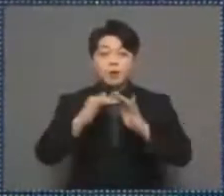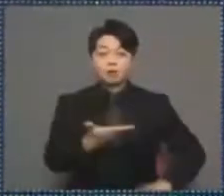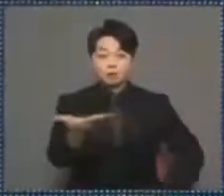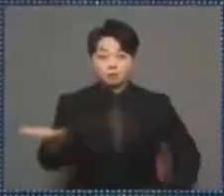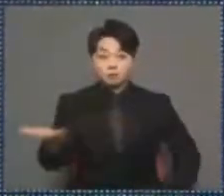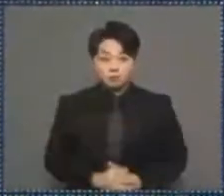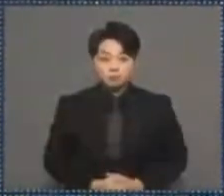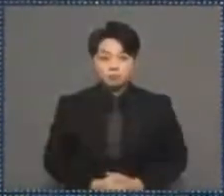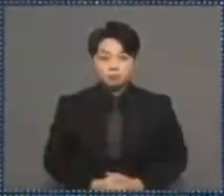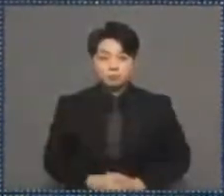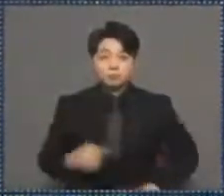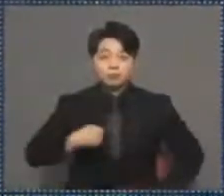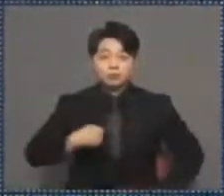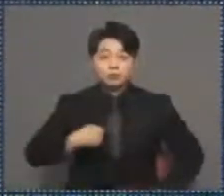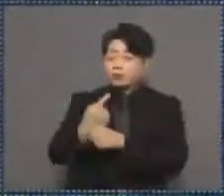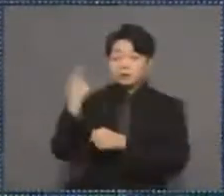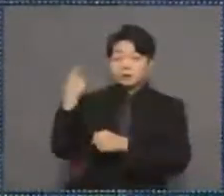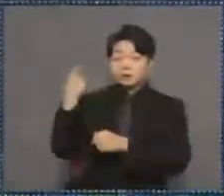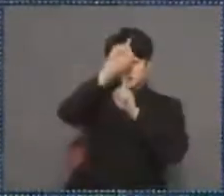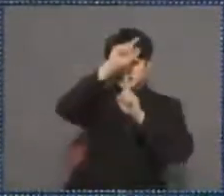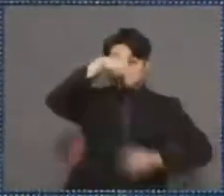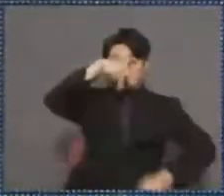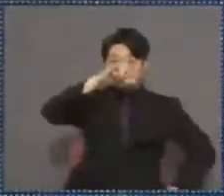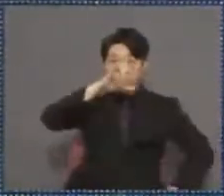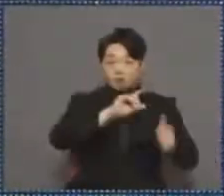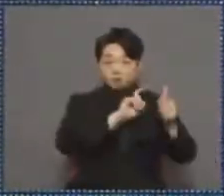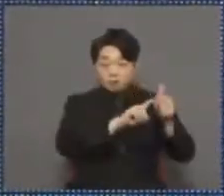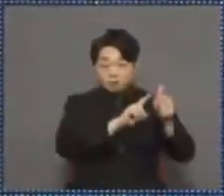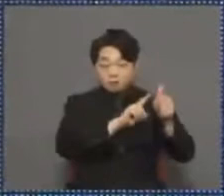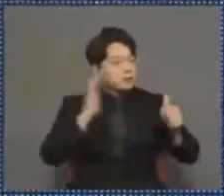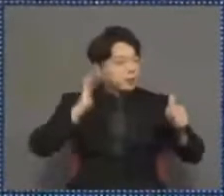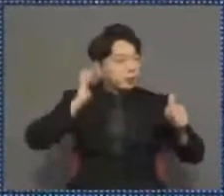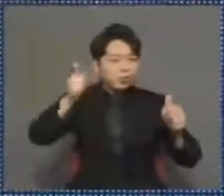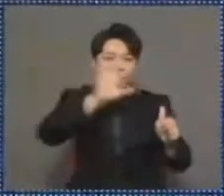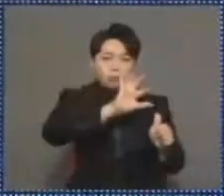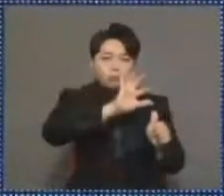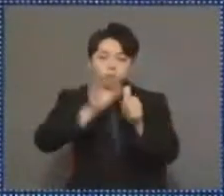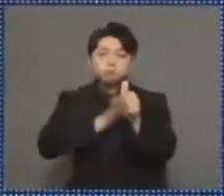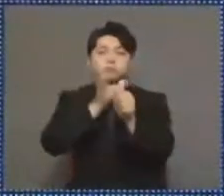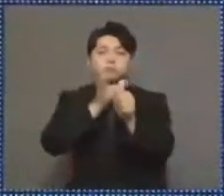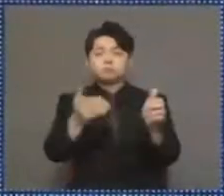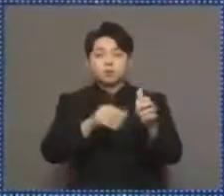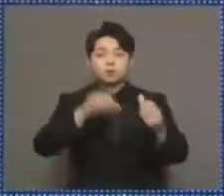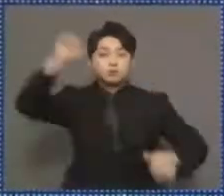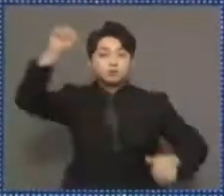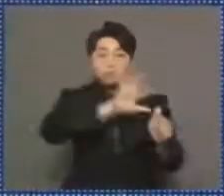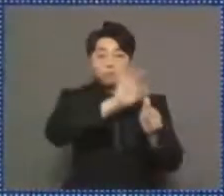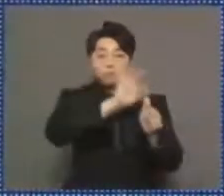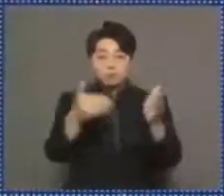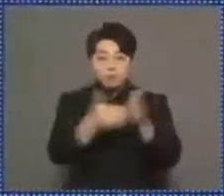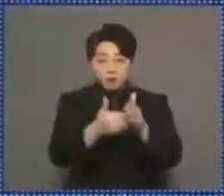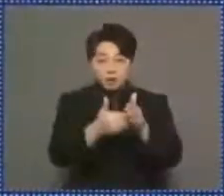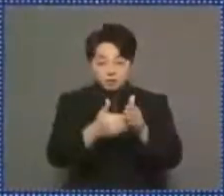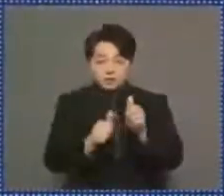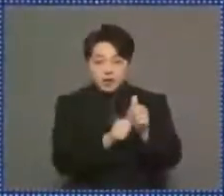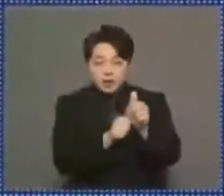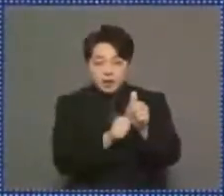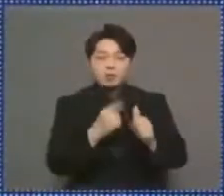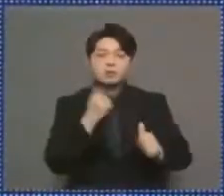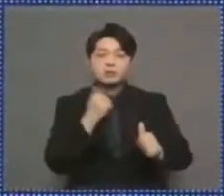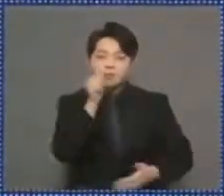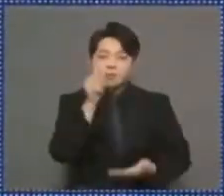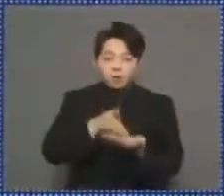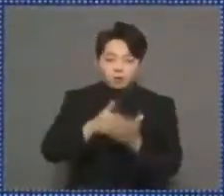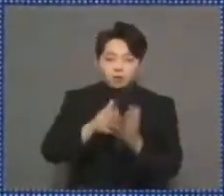여러분, 저는 1년 전 이재명을 민주당 대선 후보로 선택했습니다. 수석 대변인을 하고 지방선거 때는